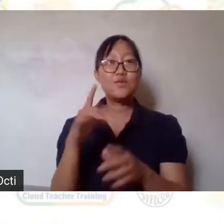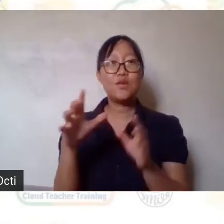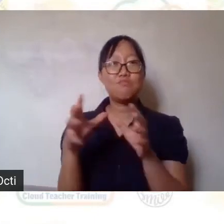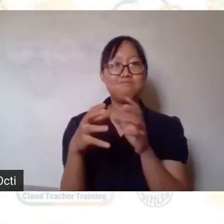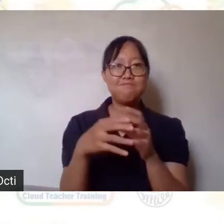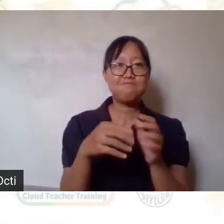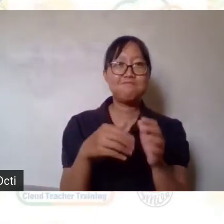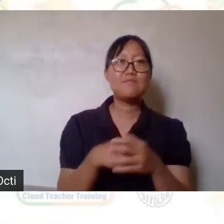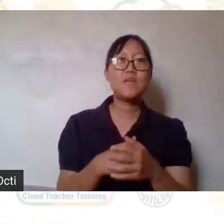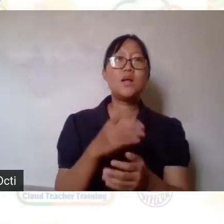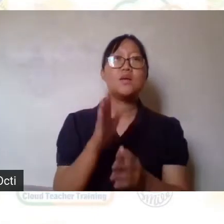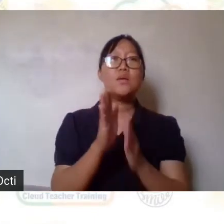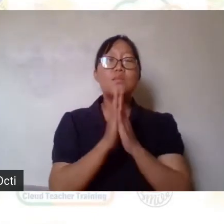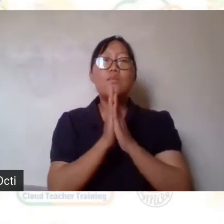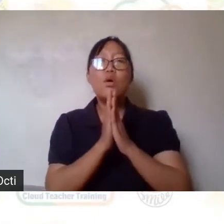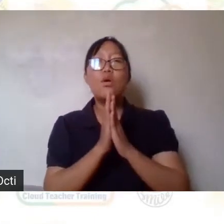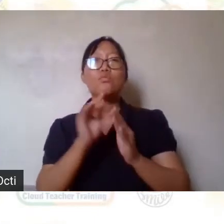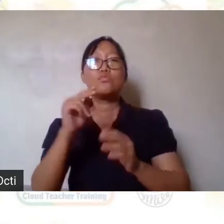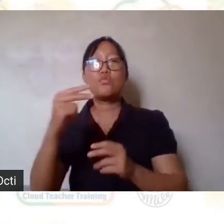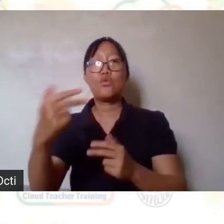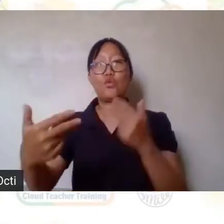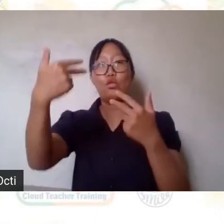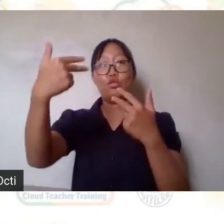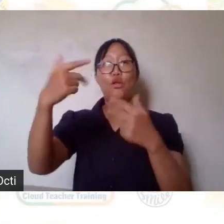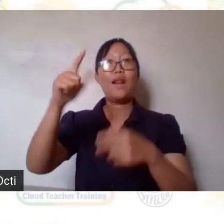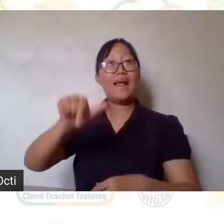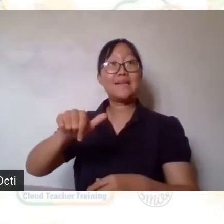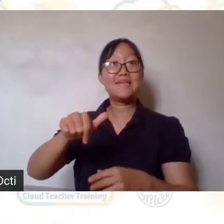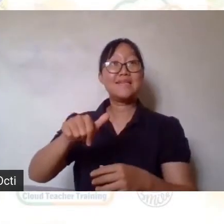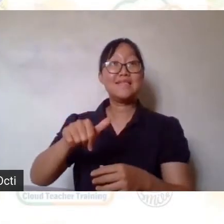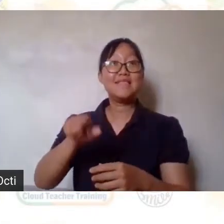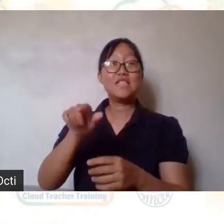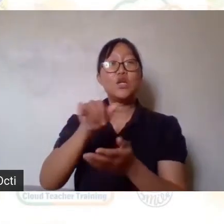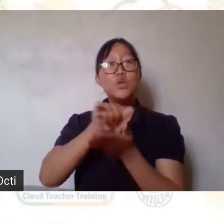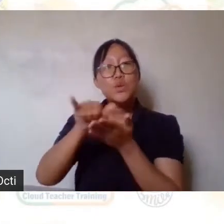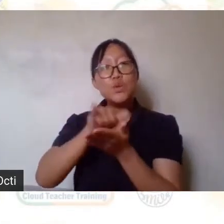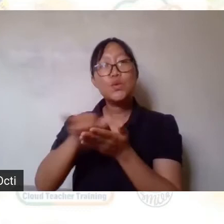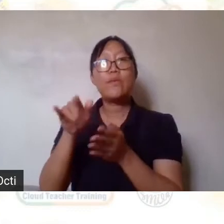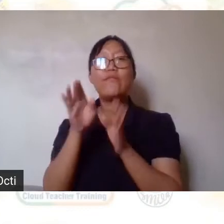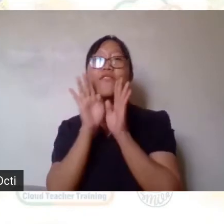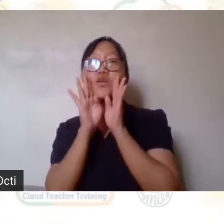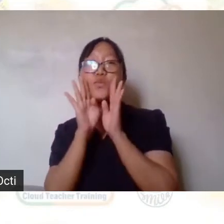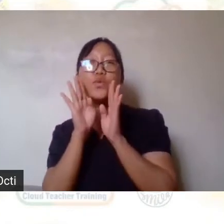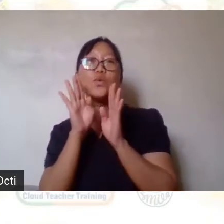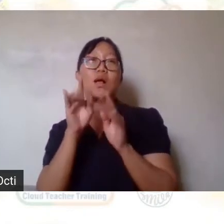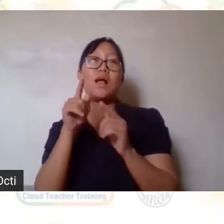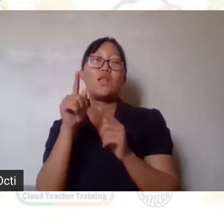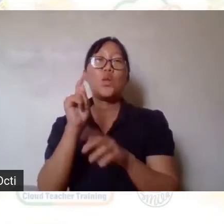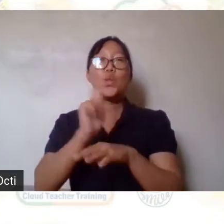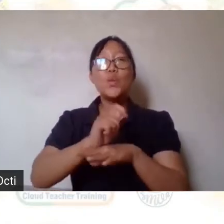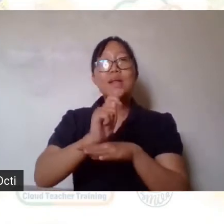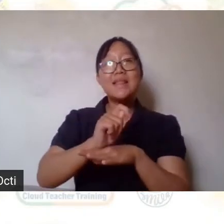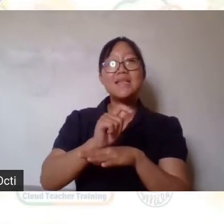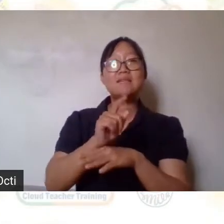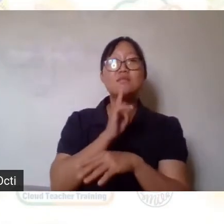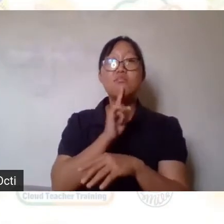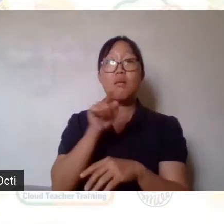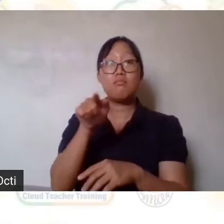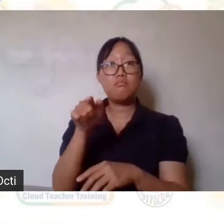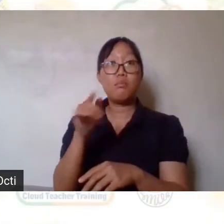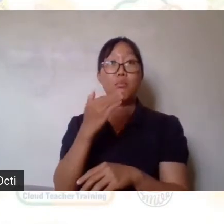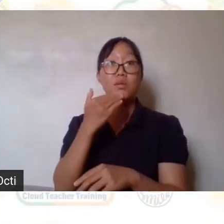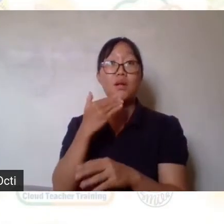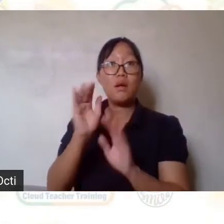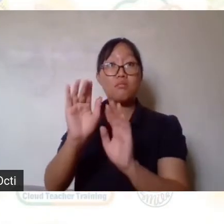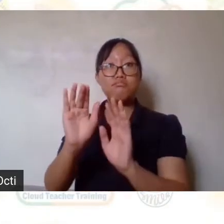video ini di YouTube atau di Facebook atau di Twitter untuk melihat bahwa pertanyaan-pertanyaan sahabat luar biasa semuanya ada di sana. Dicek